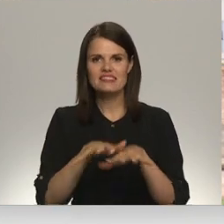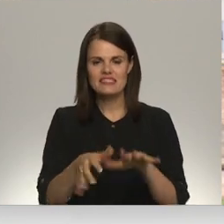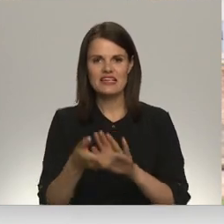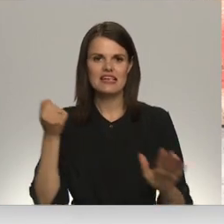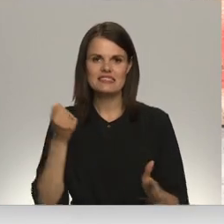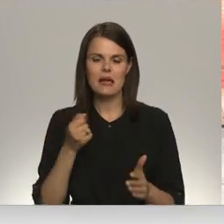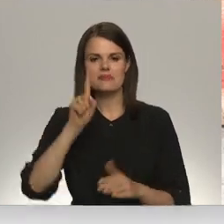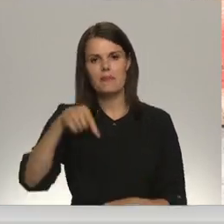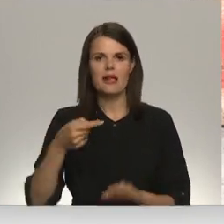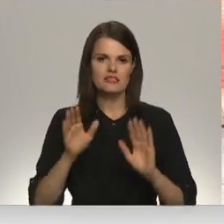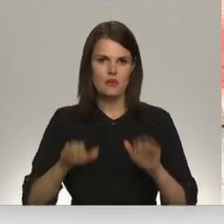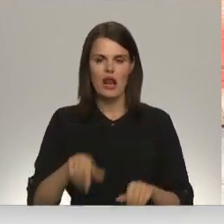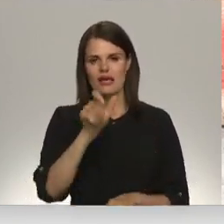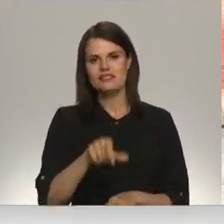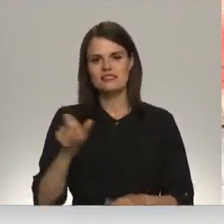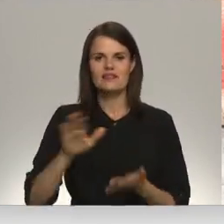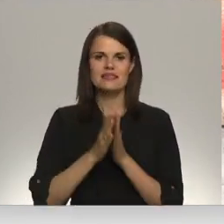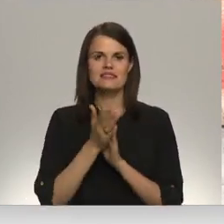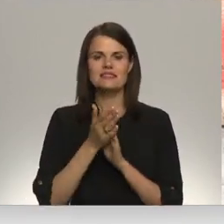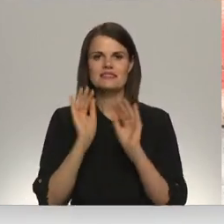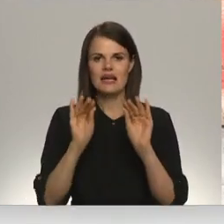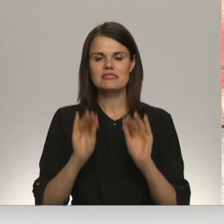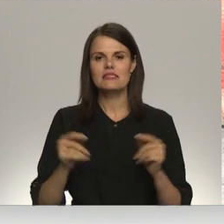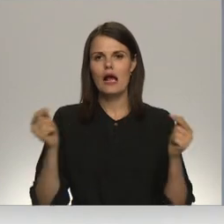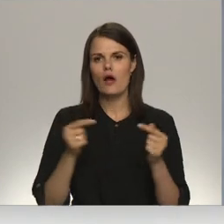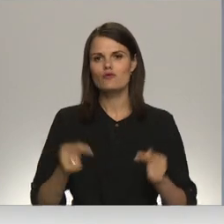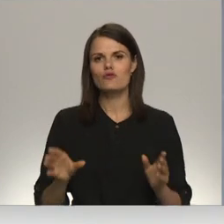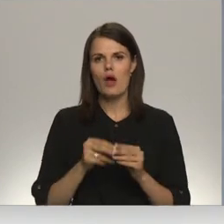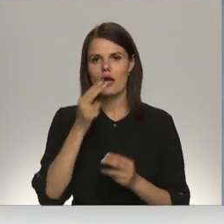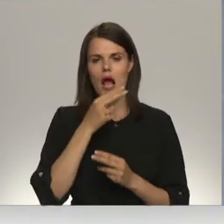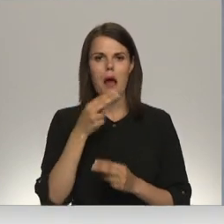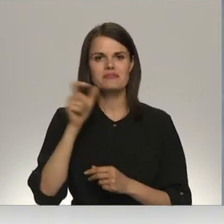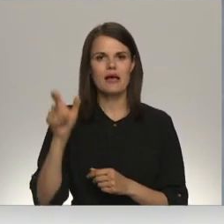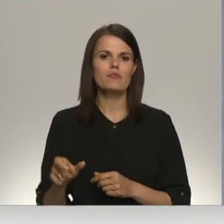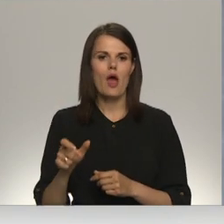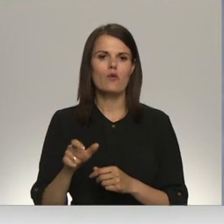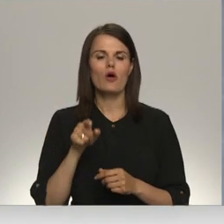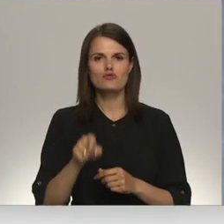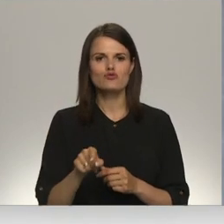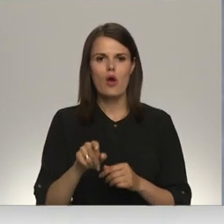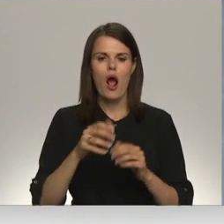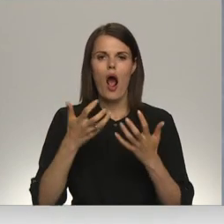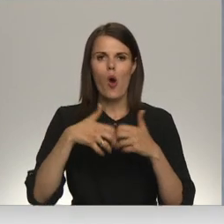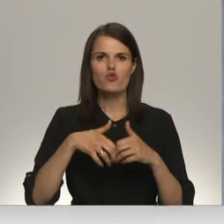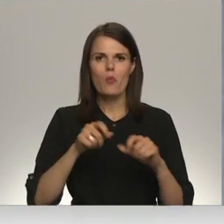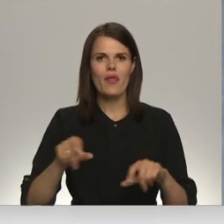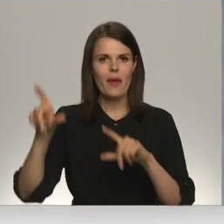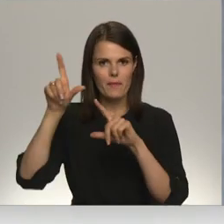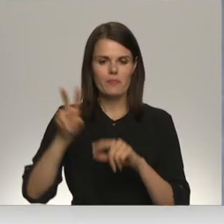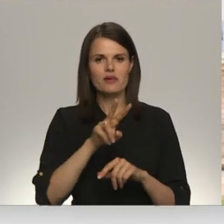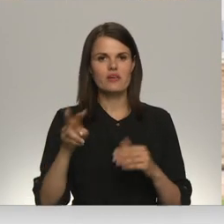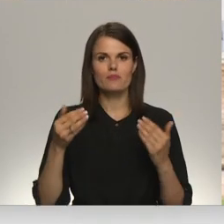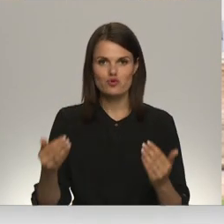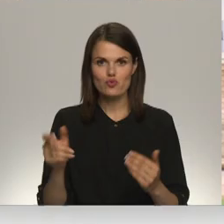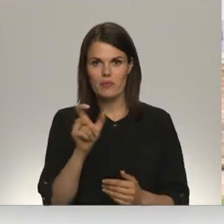izņēmis prasību, lai iedzīvotājs saskaņotu ar apsaimniekotāju ievad strāvas automāta palielināšanu, kas šobrīd noved pie